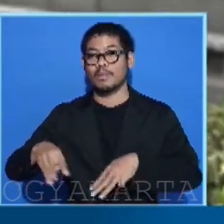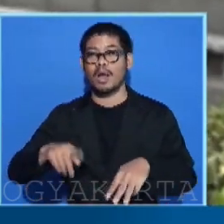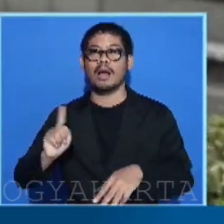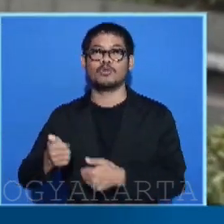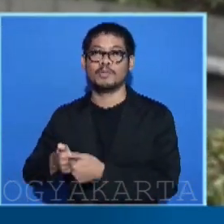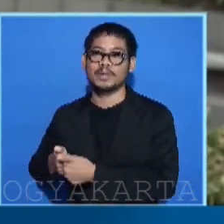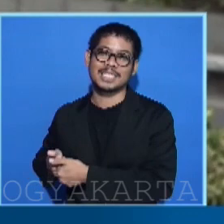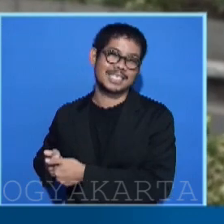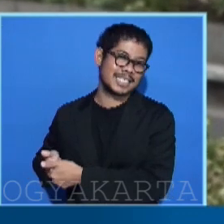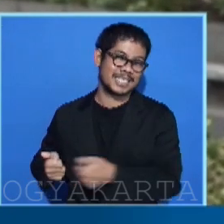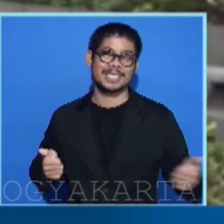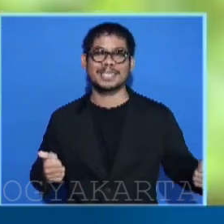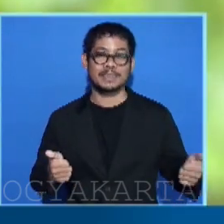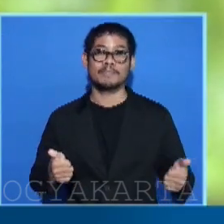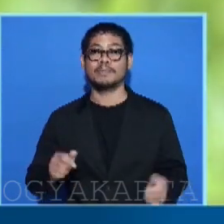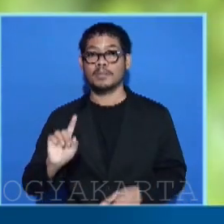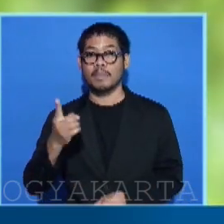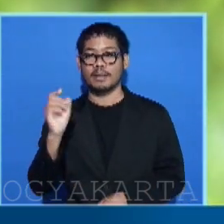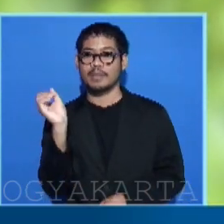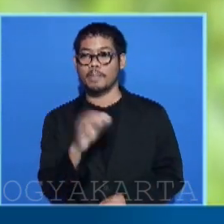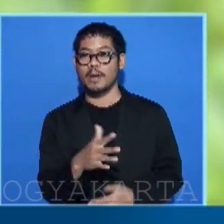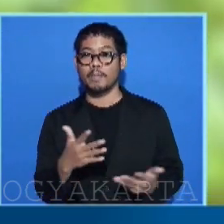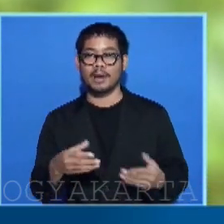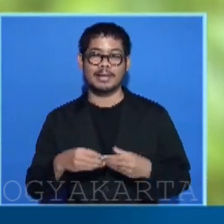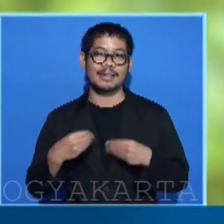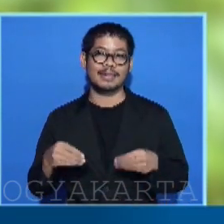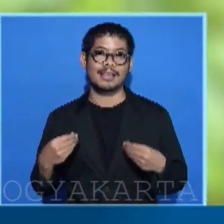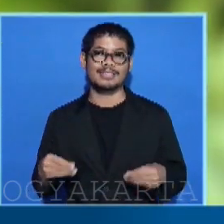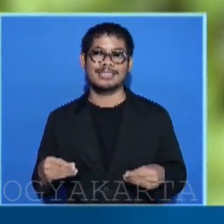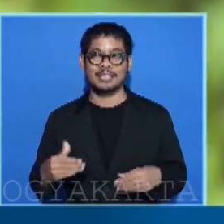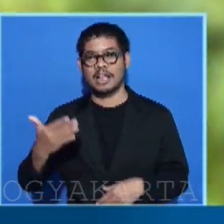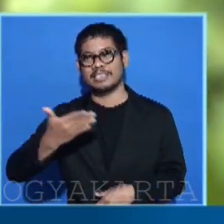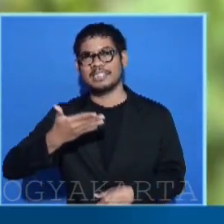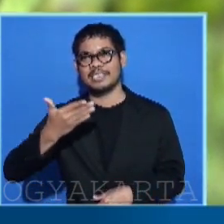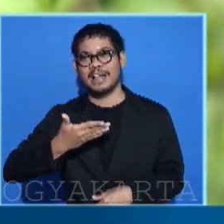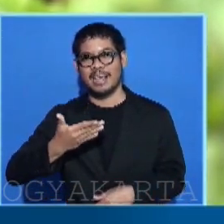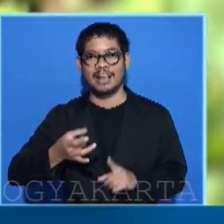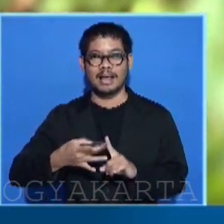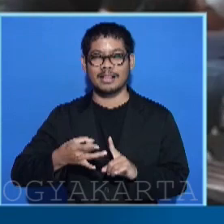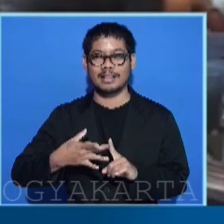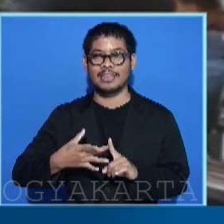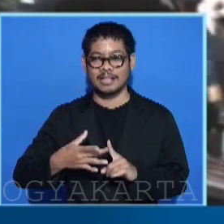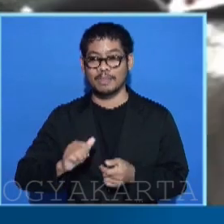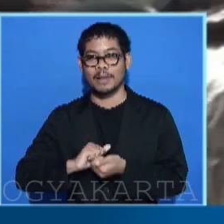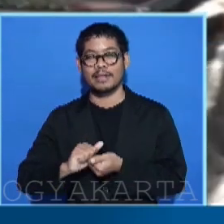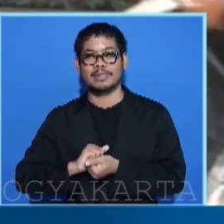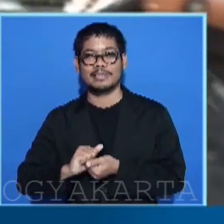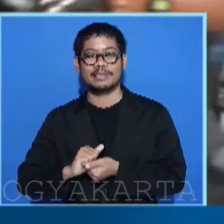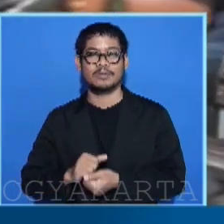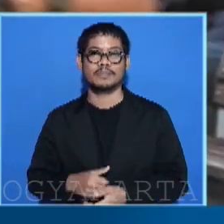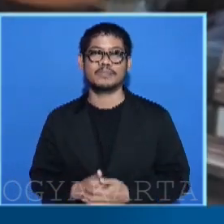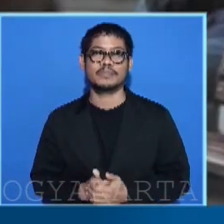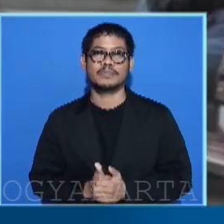terutama sampah anorganik seperti kertas kaca logam dan plastik beberapa